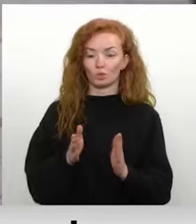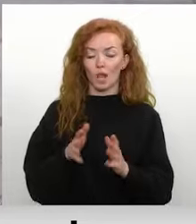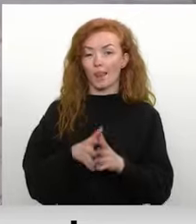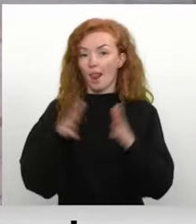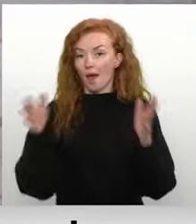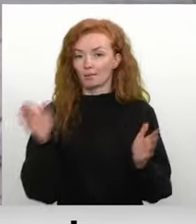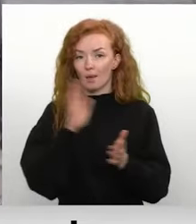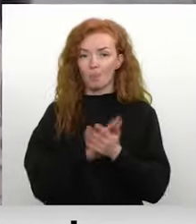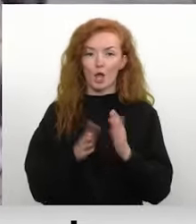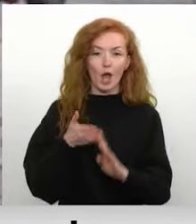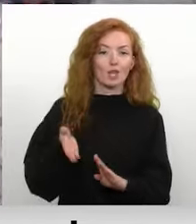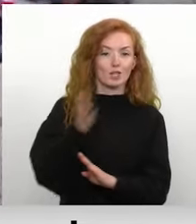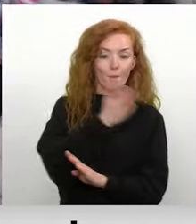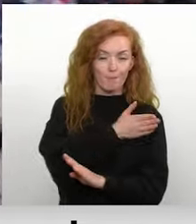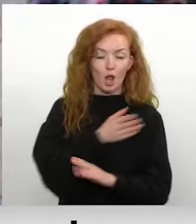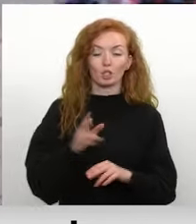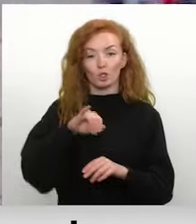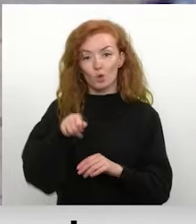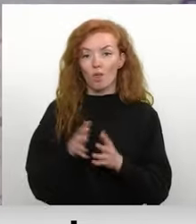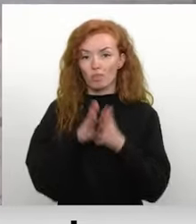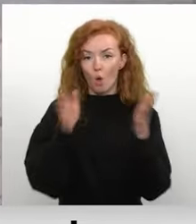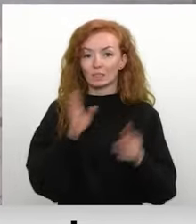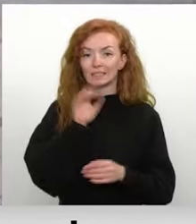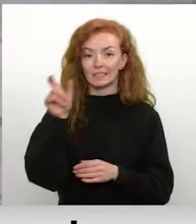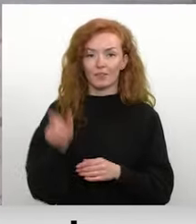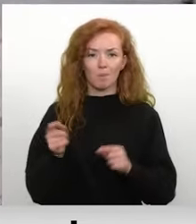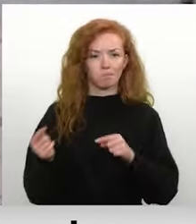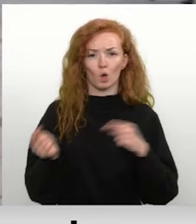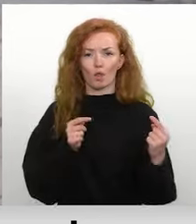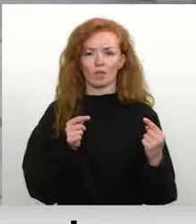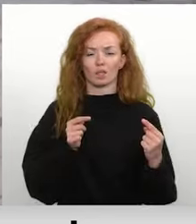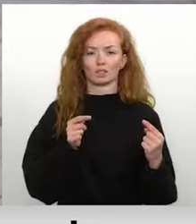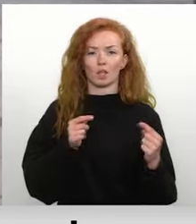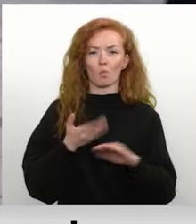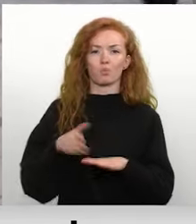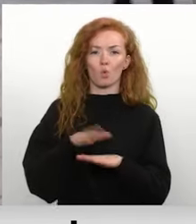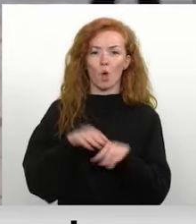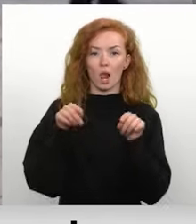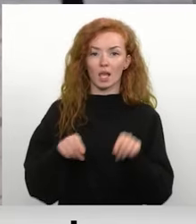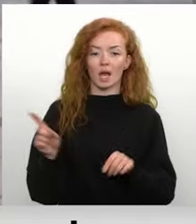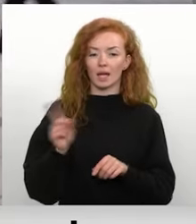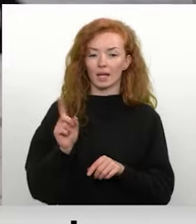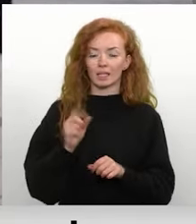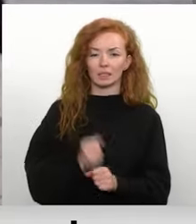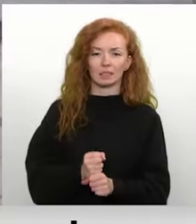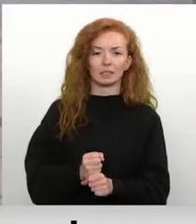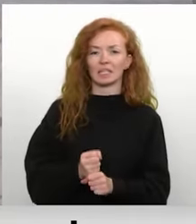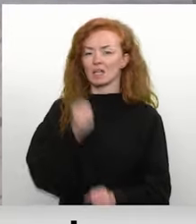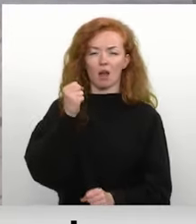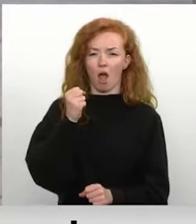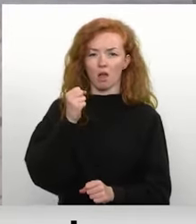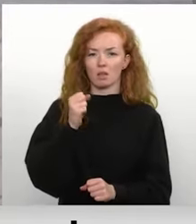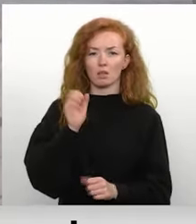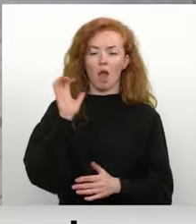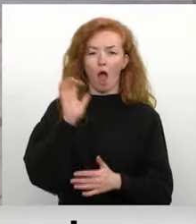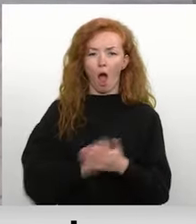lielāks nekā tas bija iepriekš, jo daudzas sievietes protestē pret to, ka Polijā ir stingrākie abortu